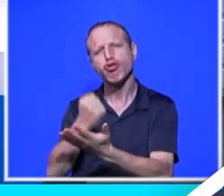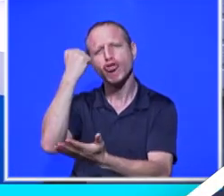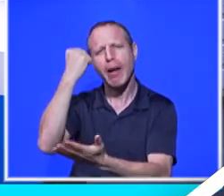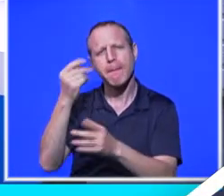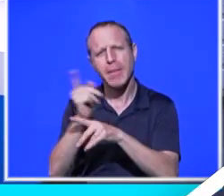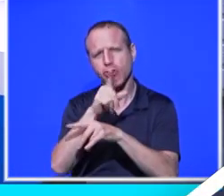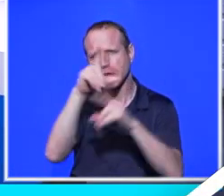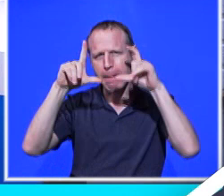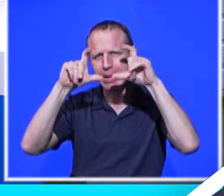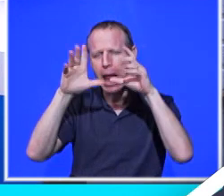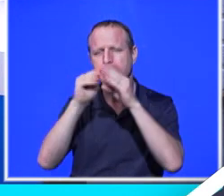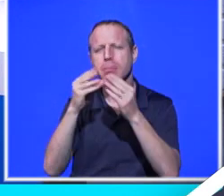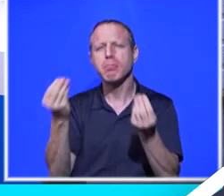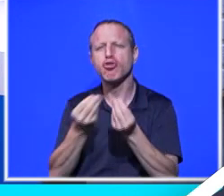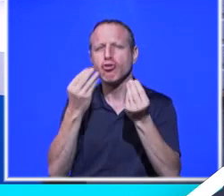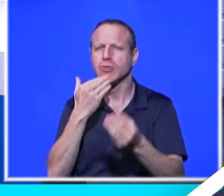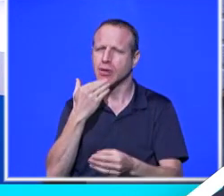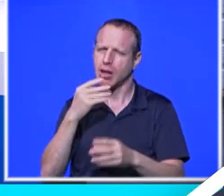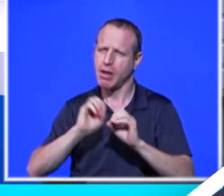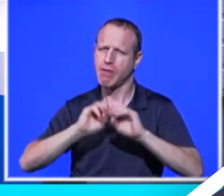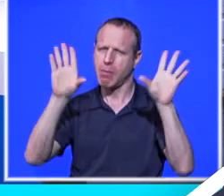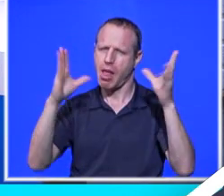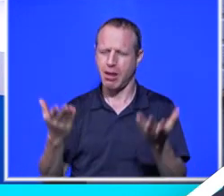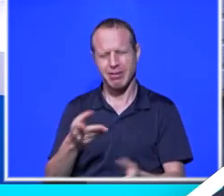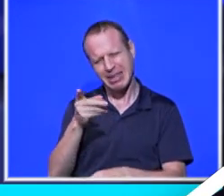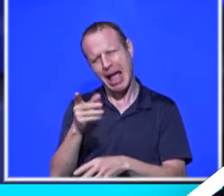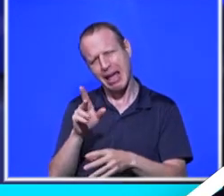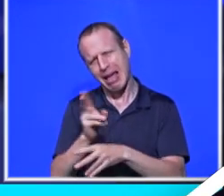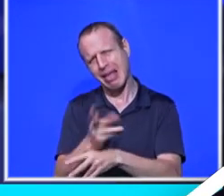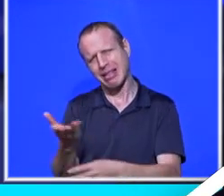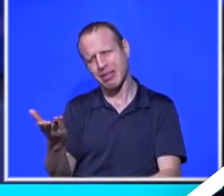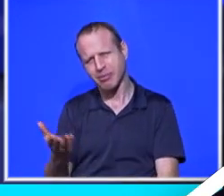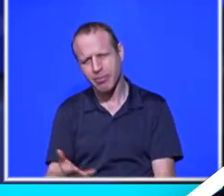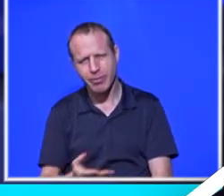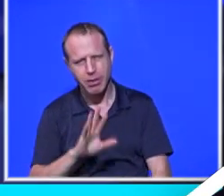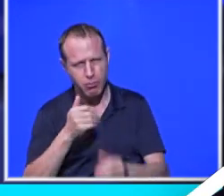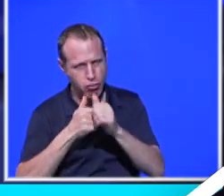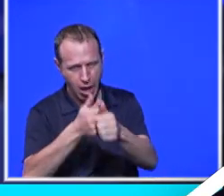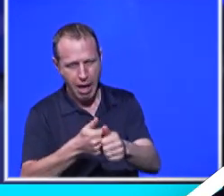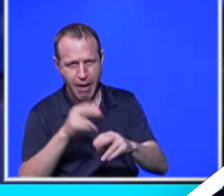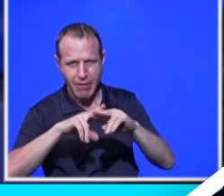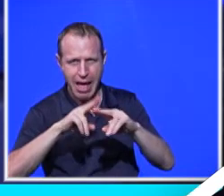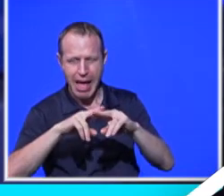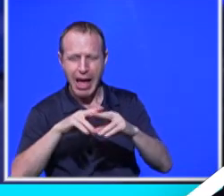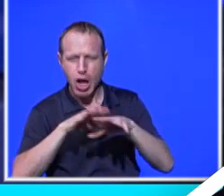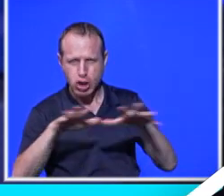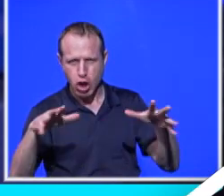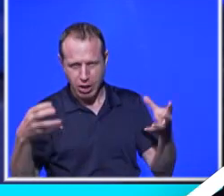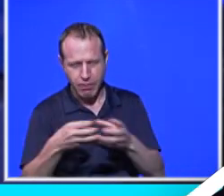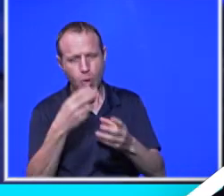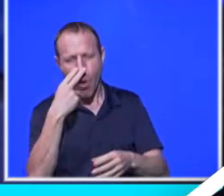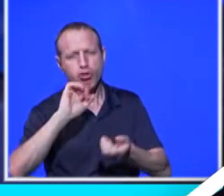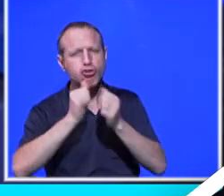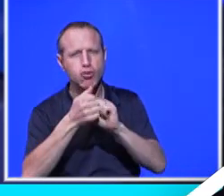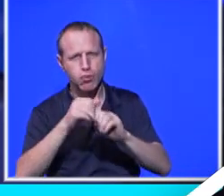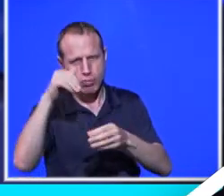שאתה מצטלם עם מישהו ישראלי ומעלה לפה, נו, באמת, כן, זכה אז גם הרשתות החברתיות, למי שעקב אחרי הרשתות החברתיות, ראה את השינוי שגם מתחולל שם.